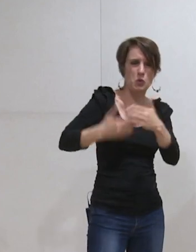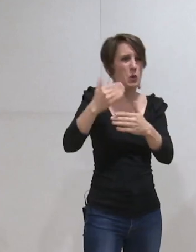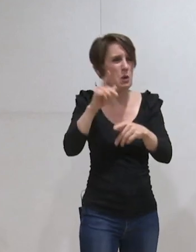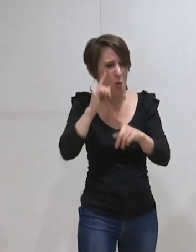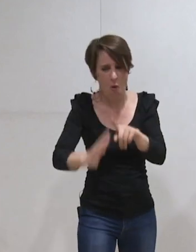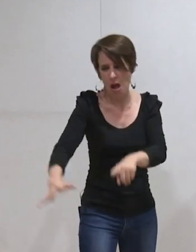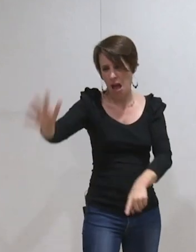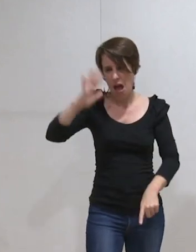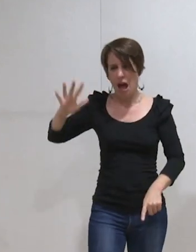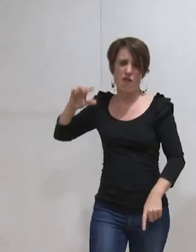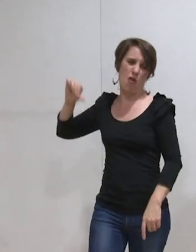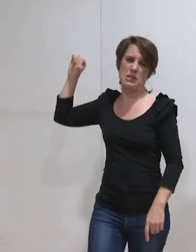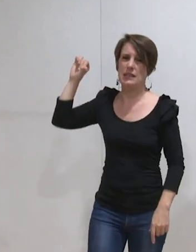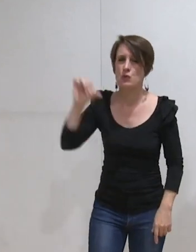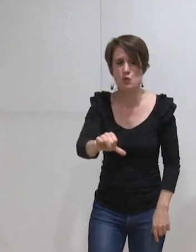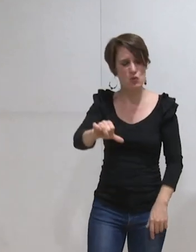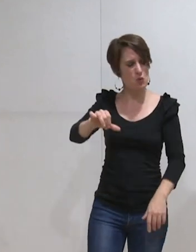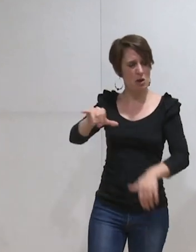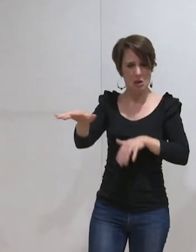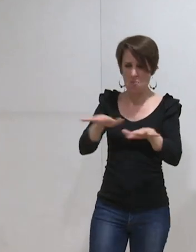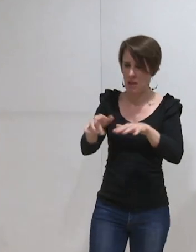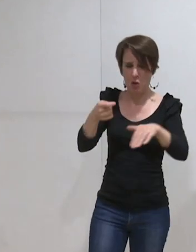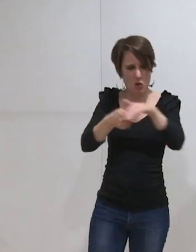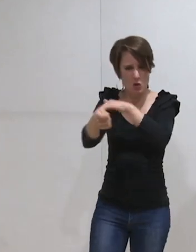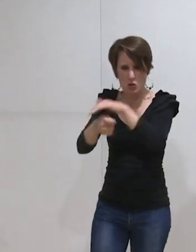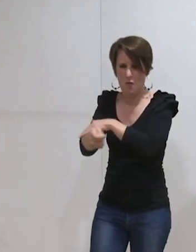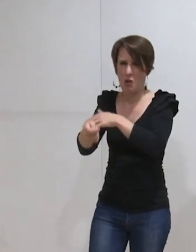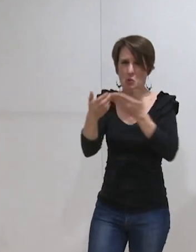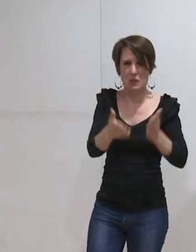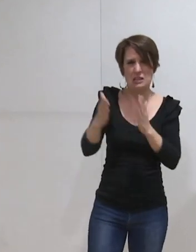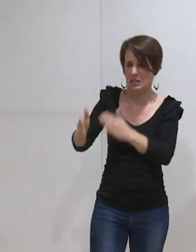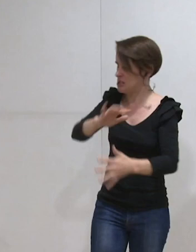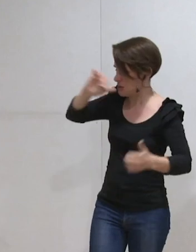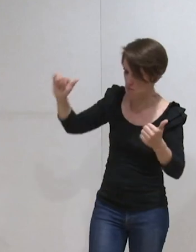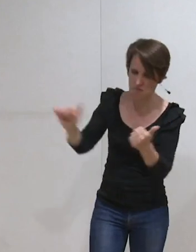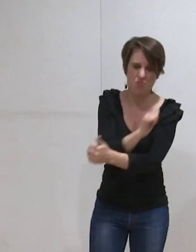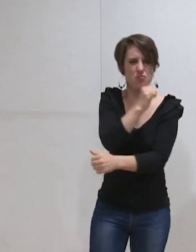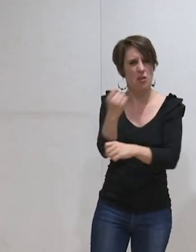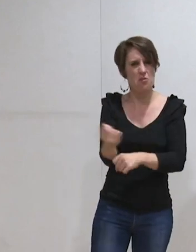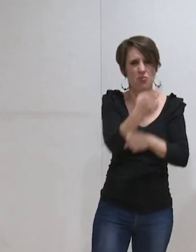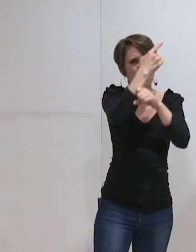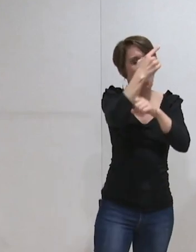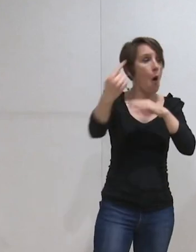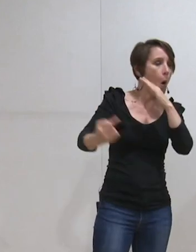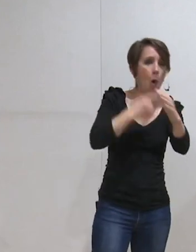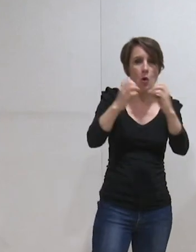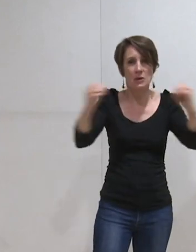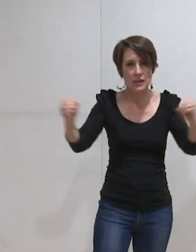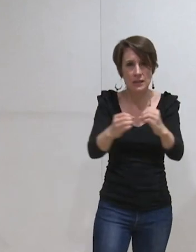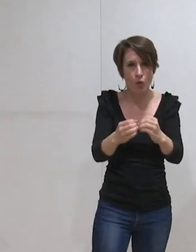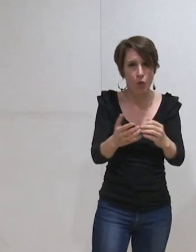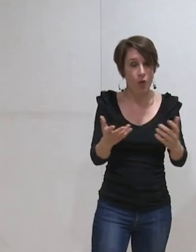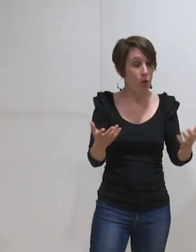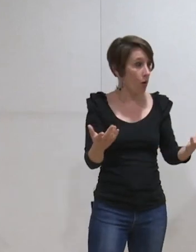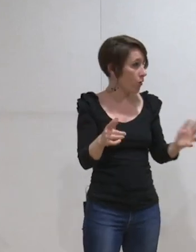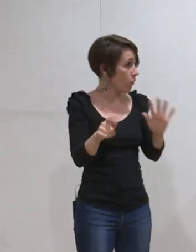nul la façon dont les subventions était décidé que on va tout revoir alors franchement ça amène forcément à une